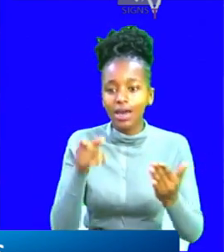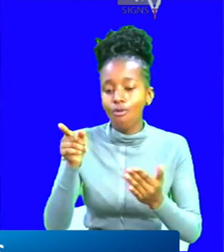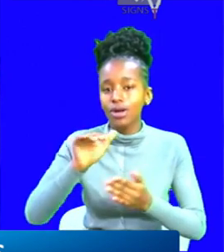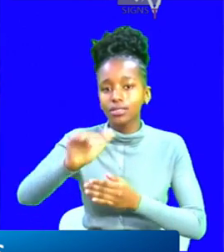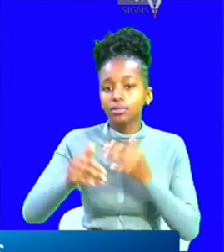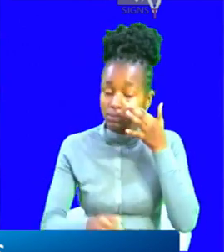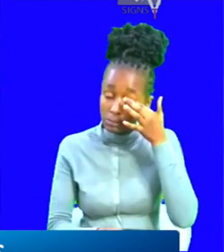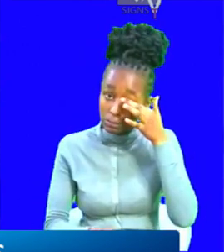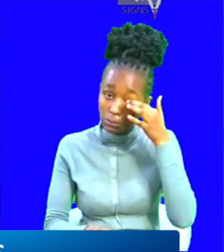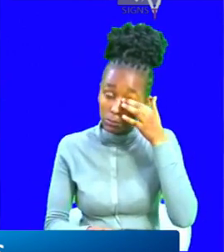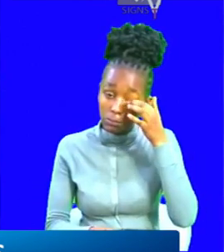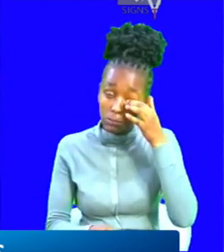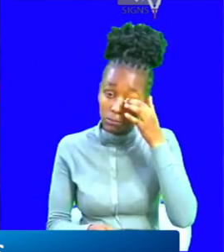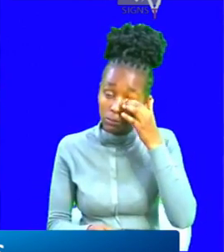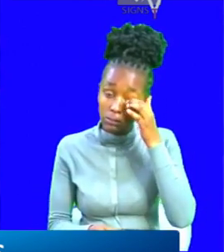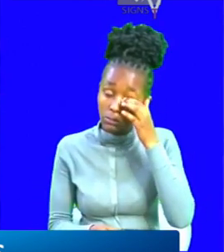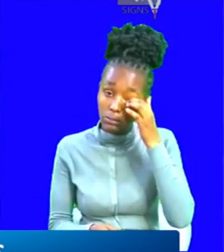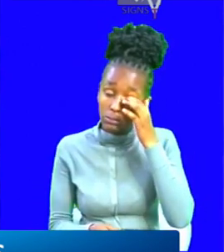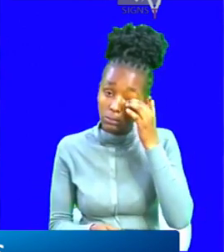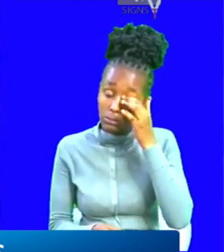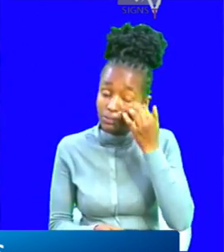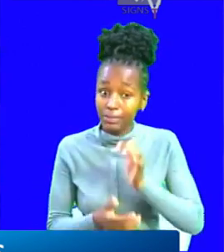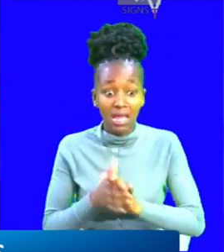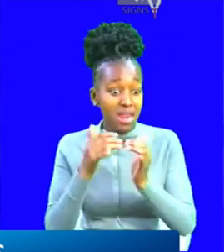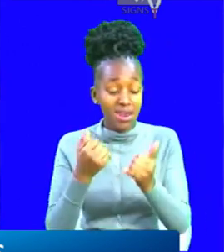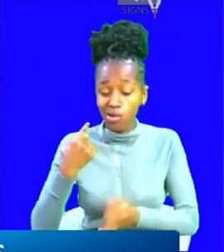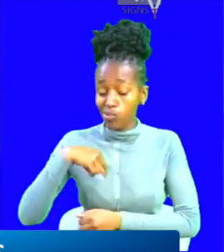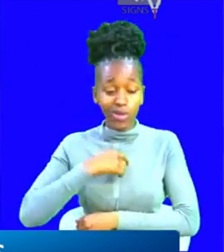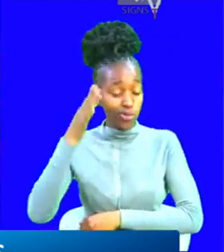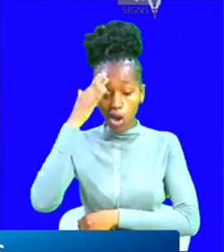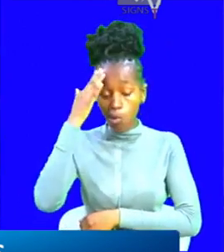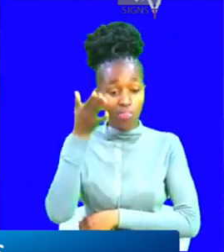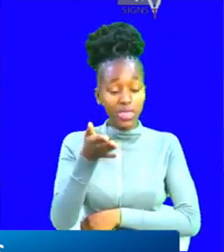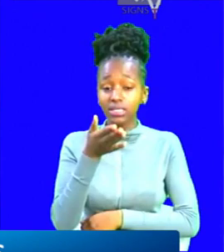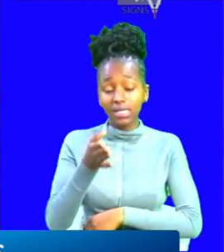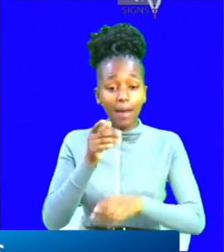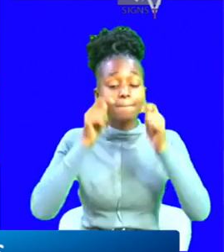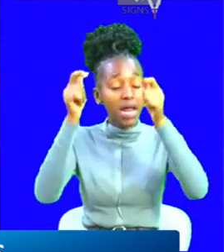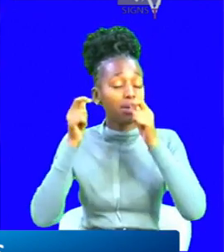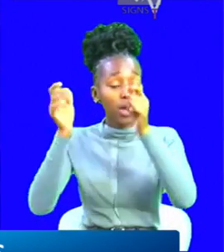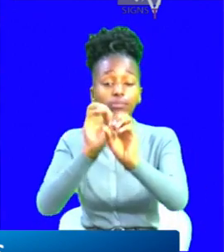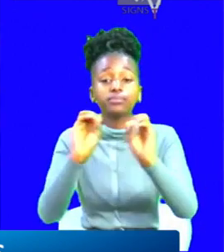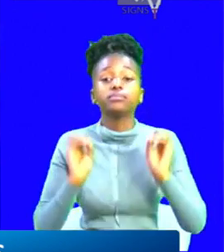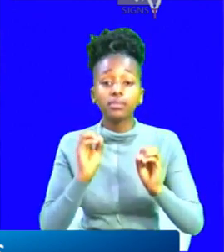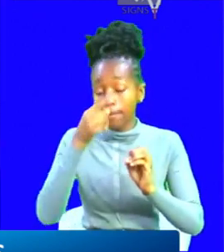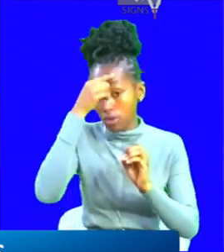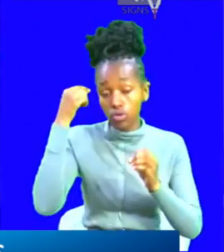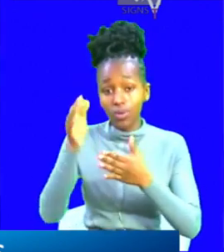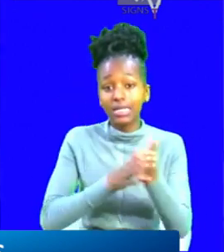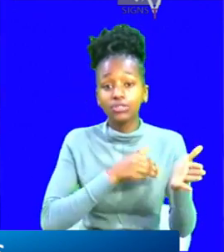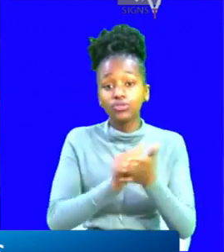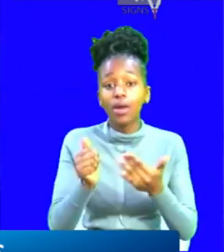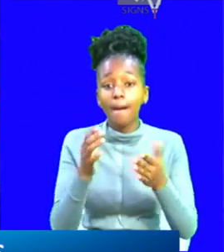kwamba hii watu si maandamano wanafanya. Sasa wameanza kuharibu vitu ya watu. Hata kwa hoteli yangu huku chini